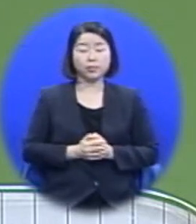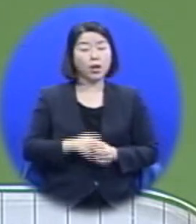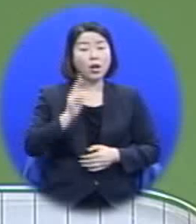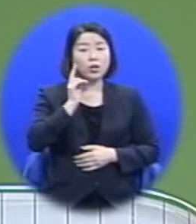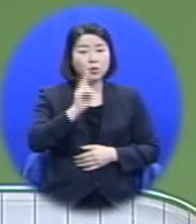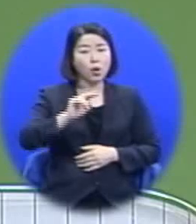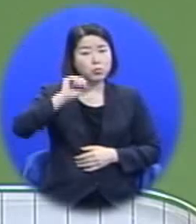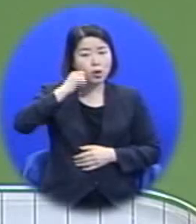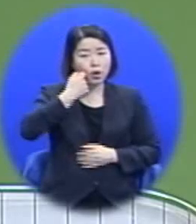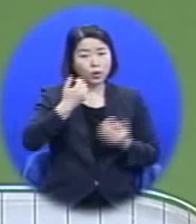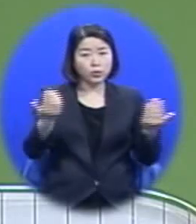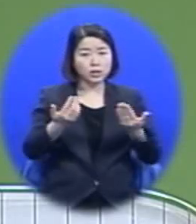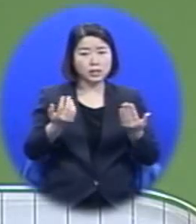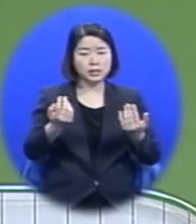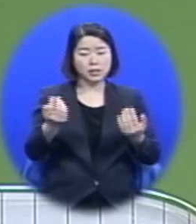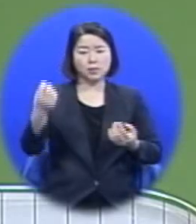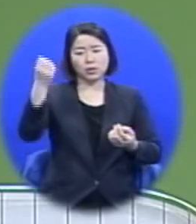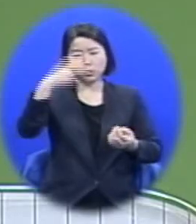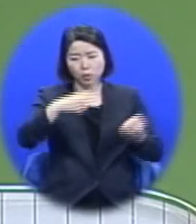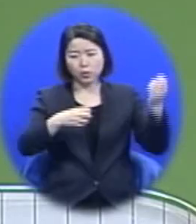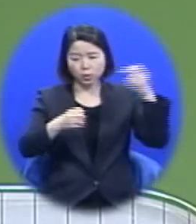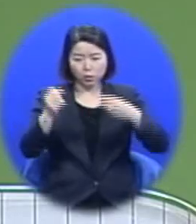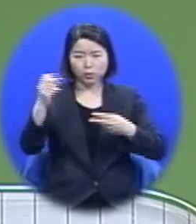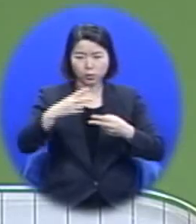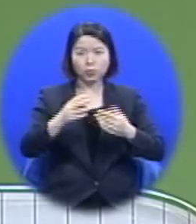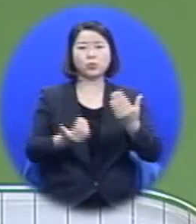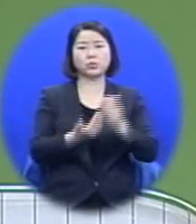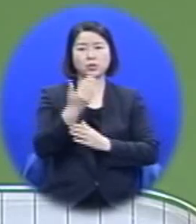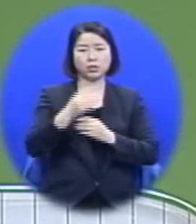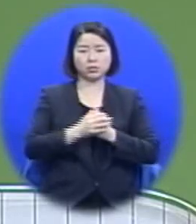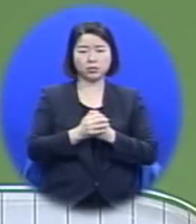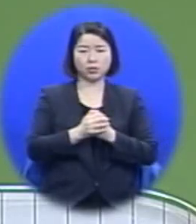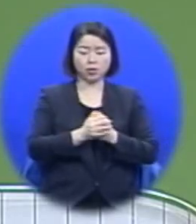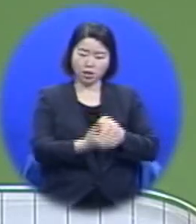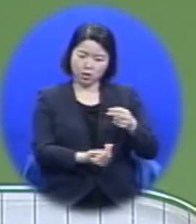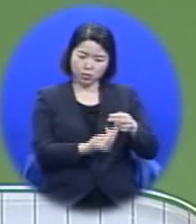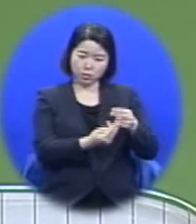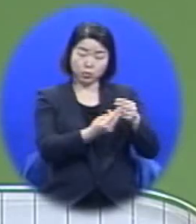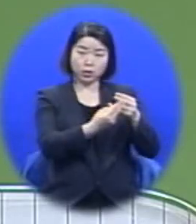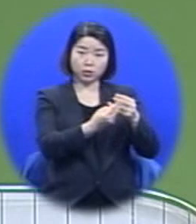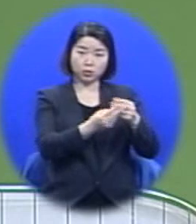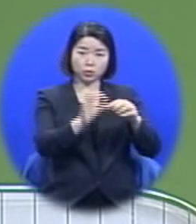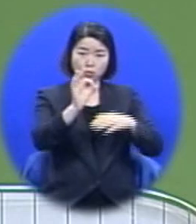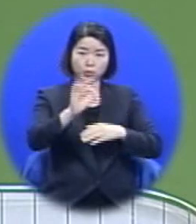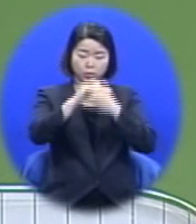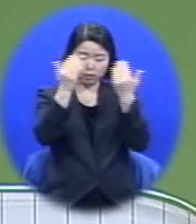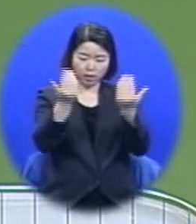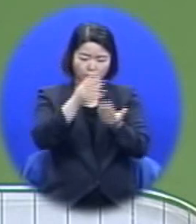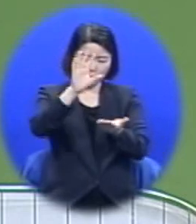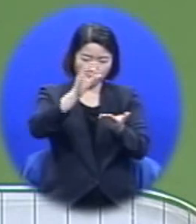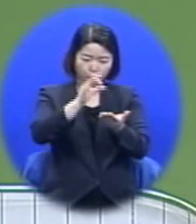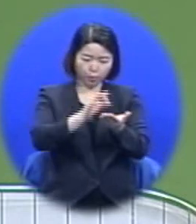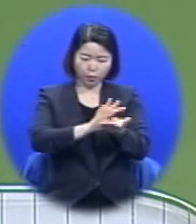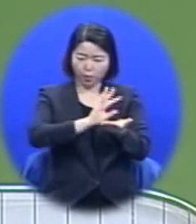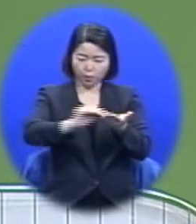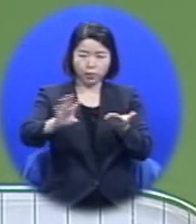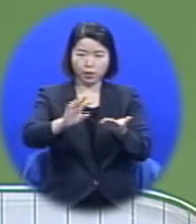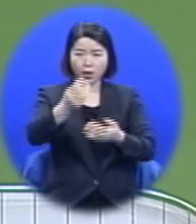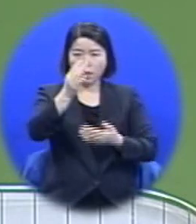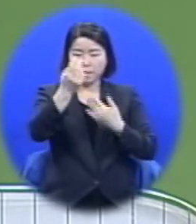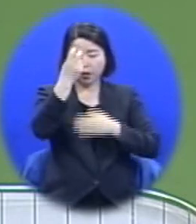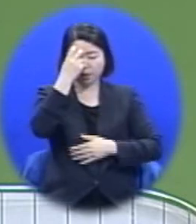너무너무 어려운 일이 겹쳐 일어났어 모아둔 돈은 다 탕진해 씁니다 병원비로 다